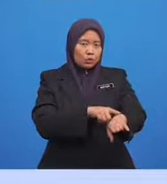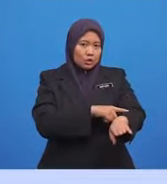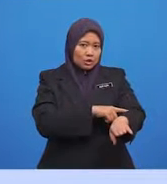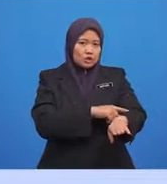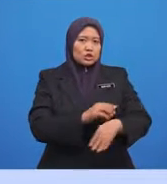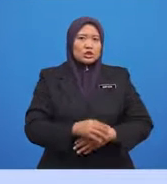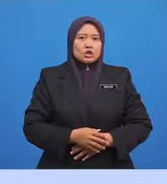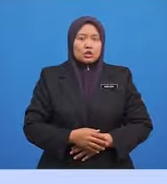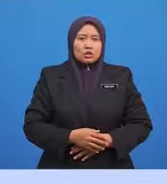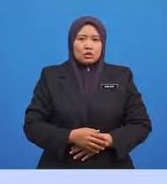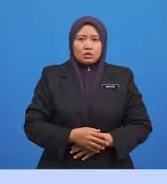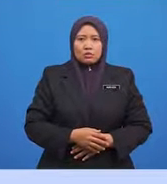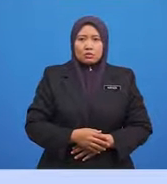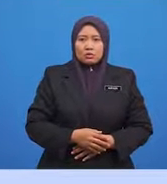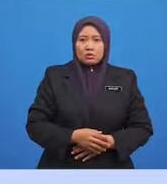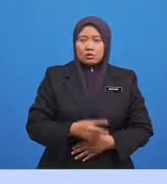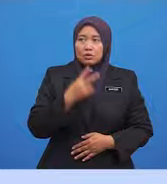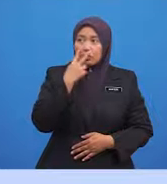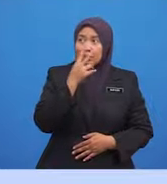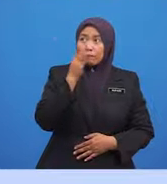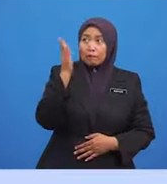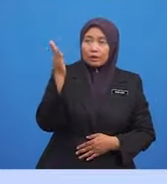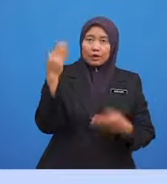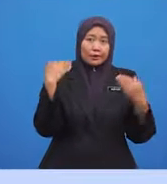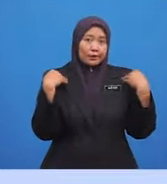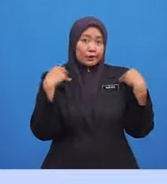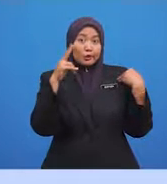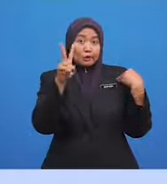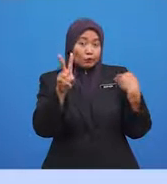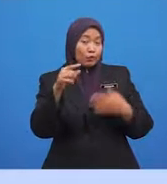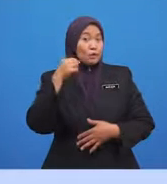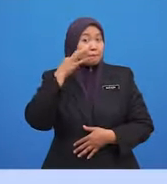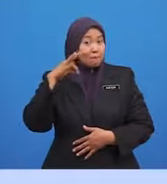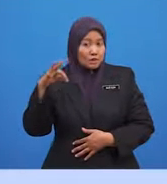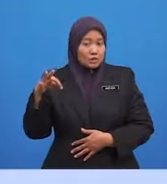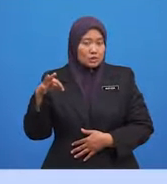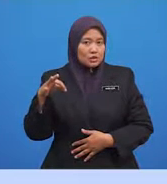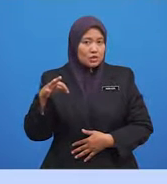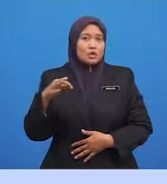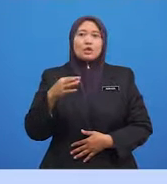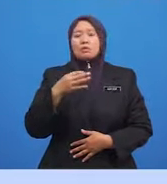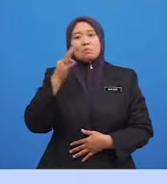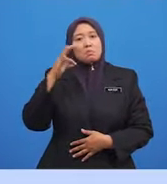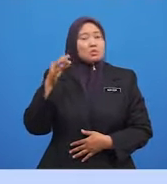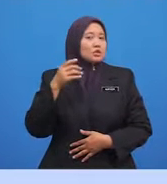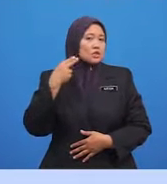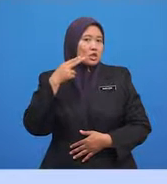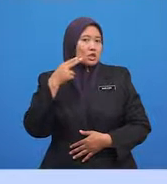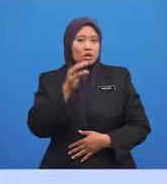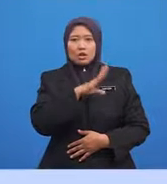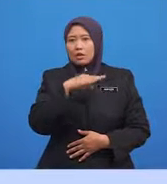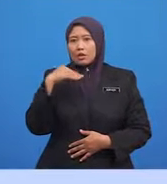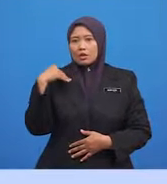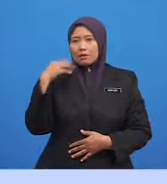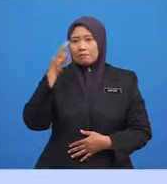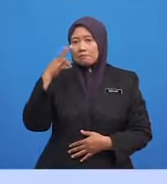ini, terdapat dua batang pensel, iaitu pensel berwarna hijau dan juga